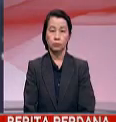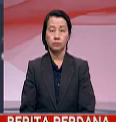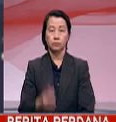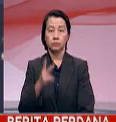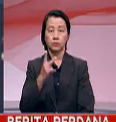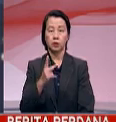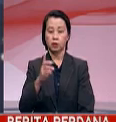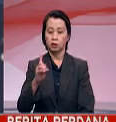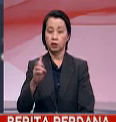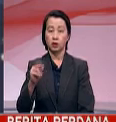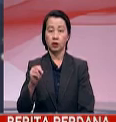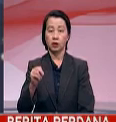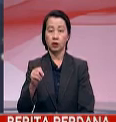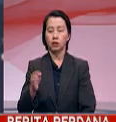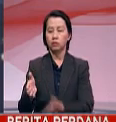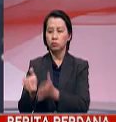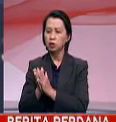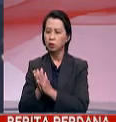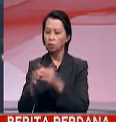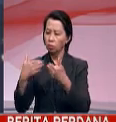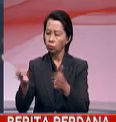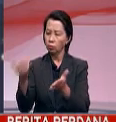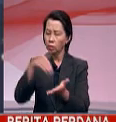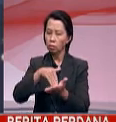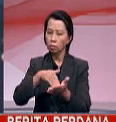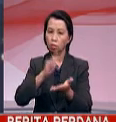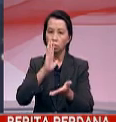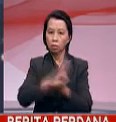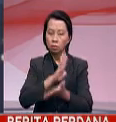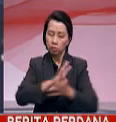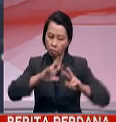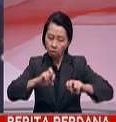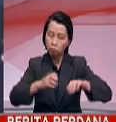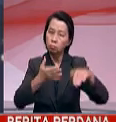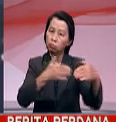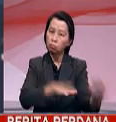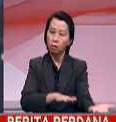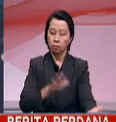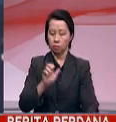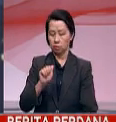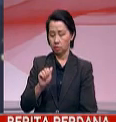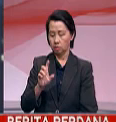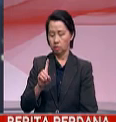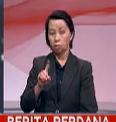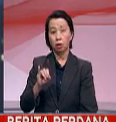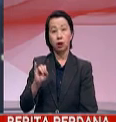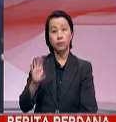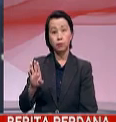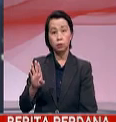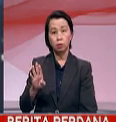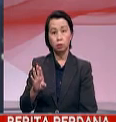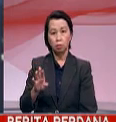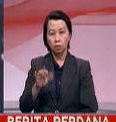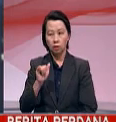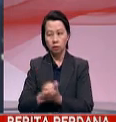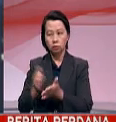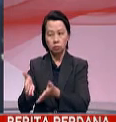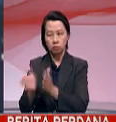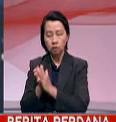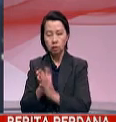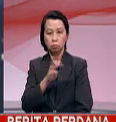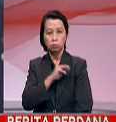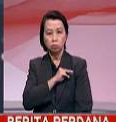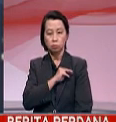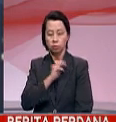Kementerian Dalam Negeri KDN diminta untuk membuka semula kertas siasatan kes kematian Muhammad Adib Muhammad Kasim. Kesan itu dibuat Menteri Perumahan